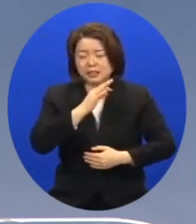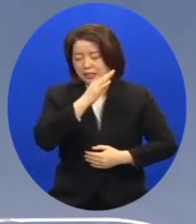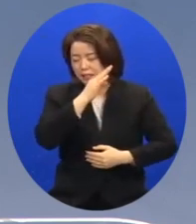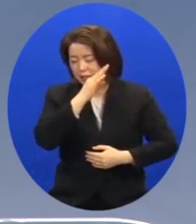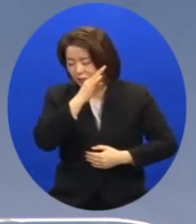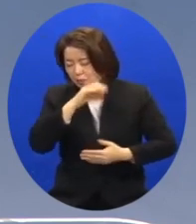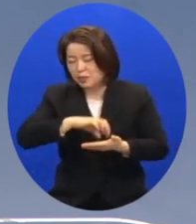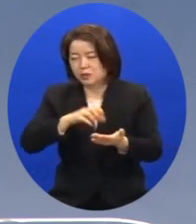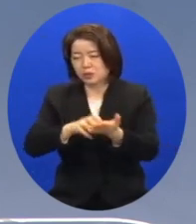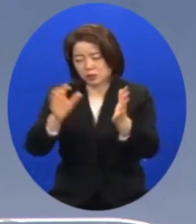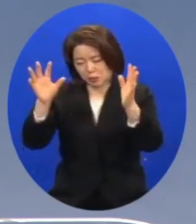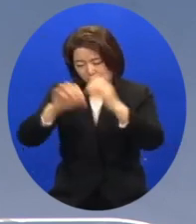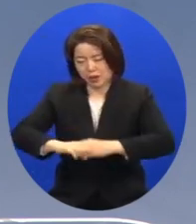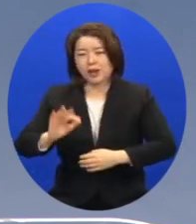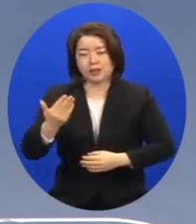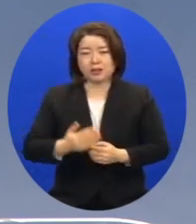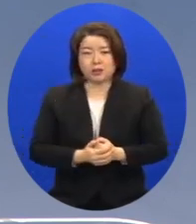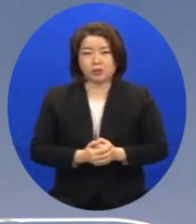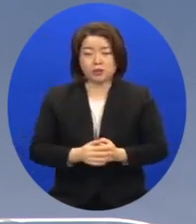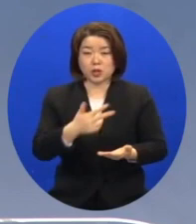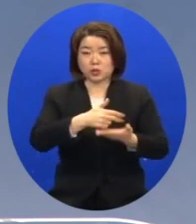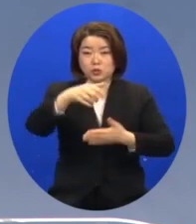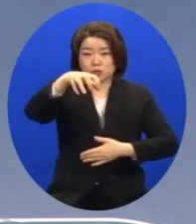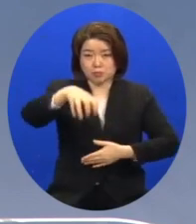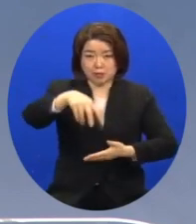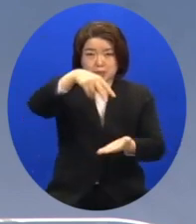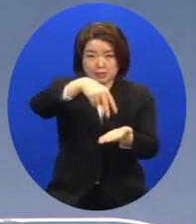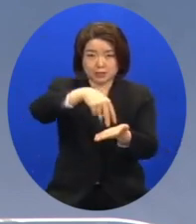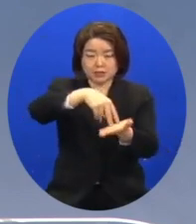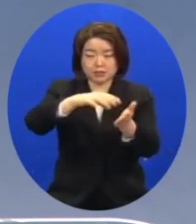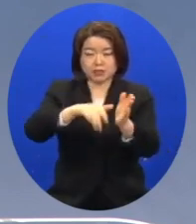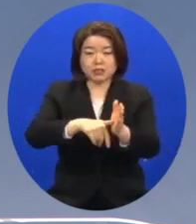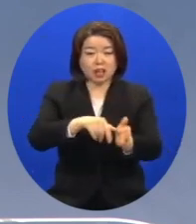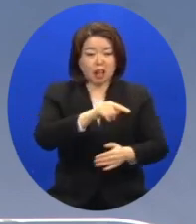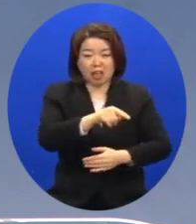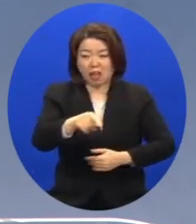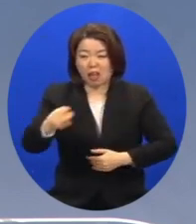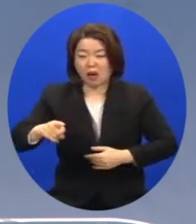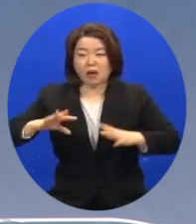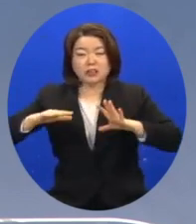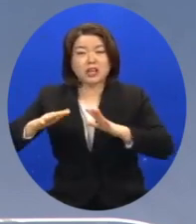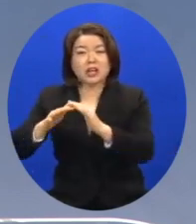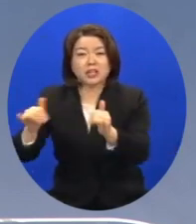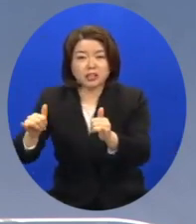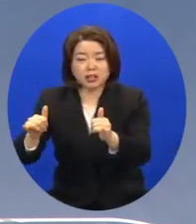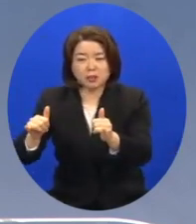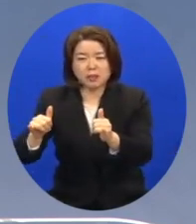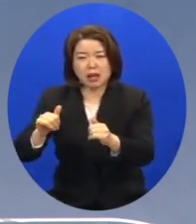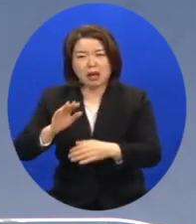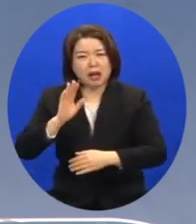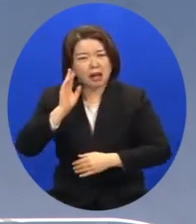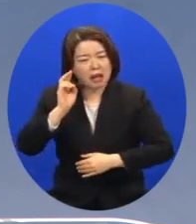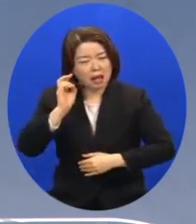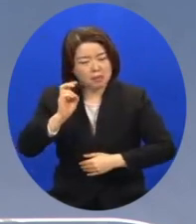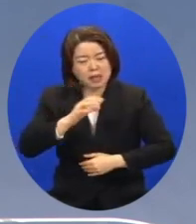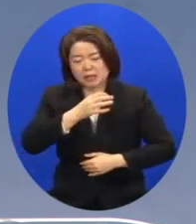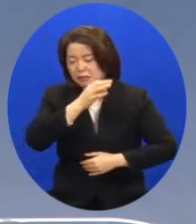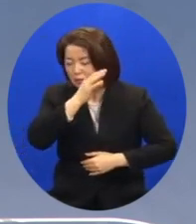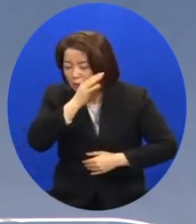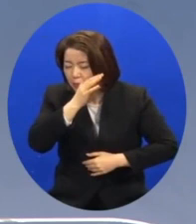뚜르 심 우리 주님 앞에 섰을 때 그런거 나 자랑하고 있었던 사람들이 얼마나 창피하고 두렵게